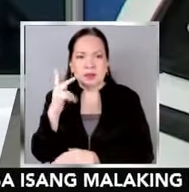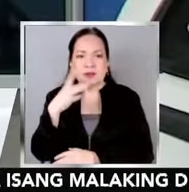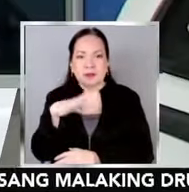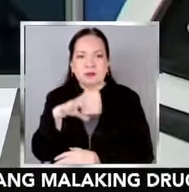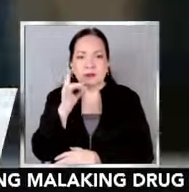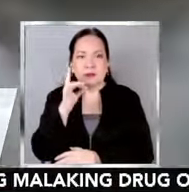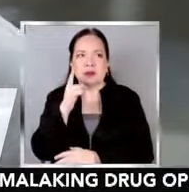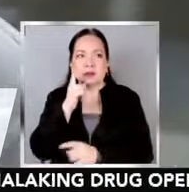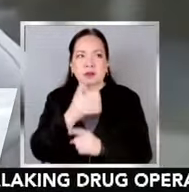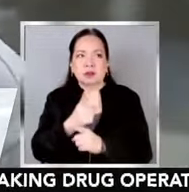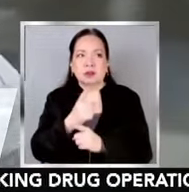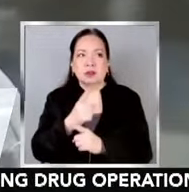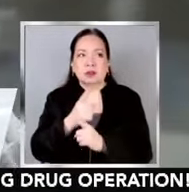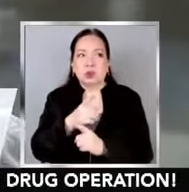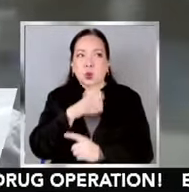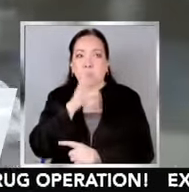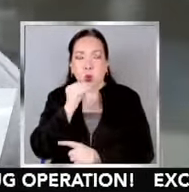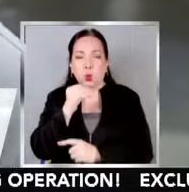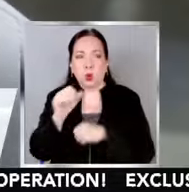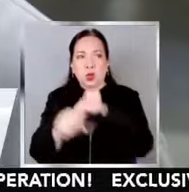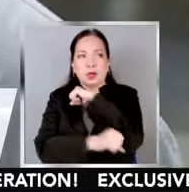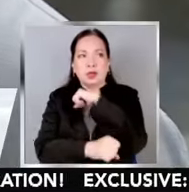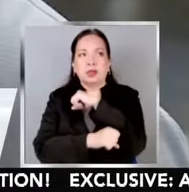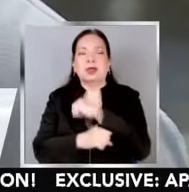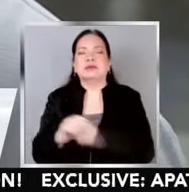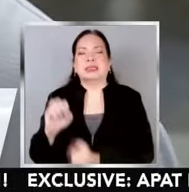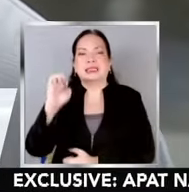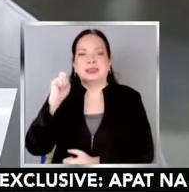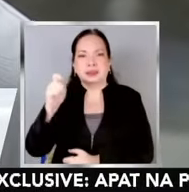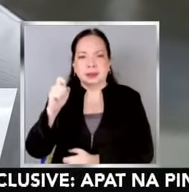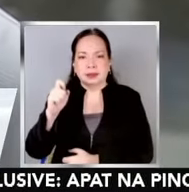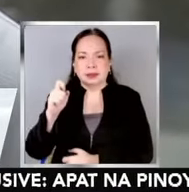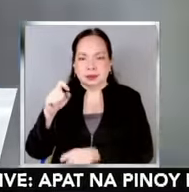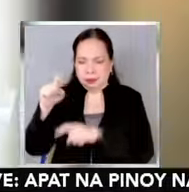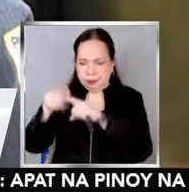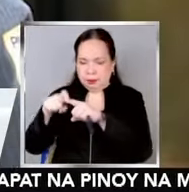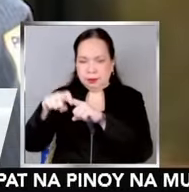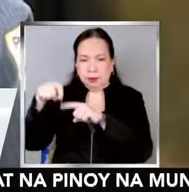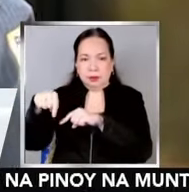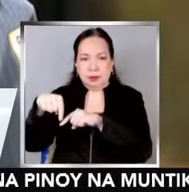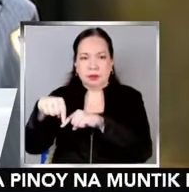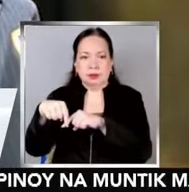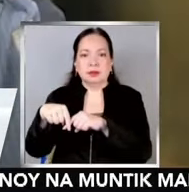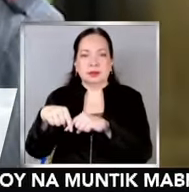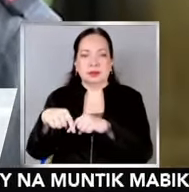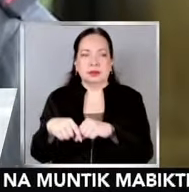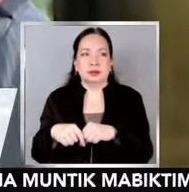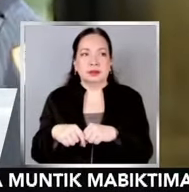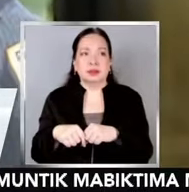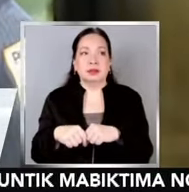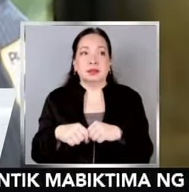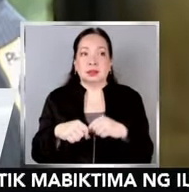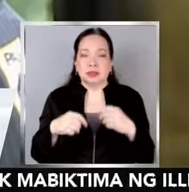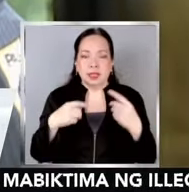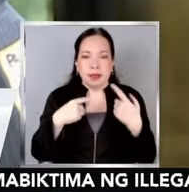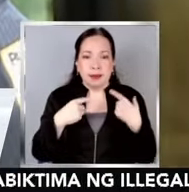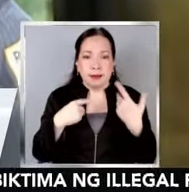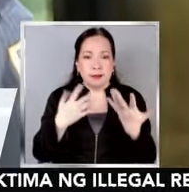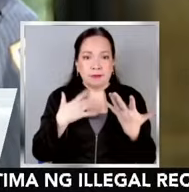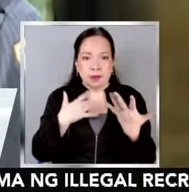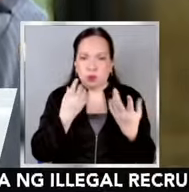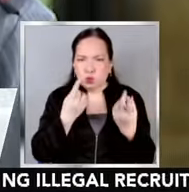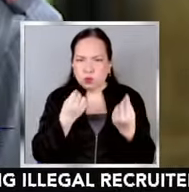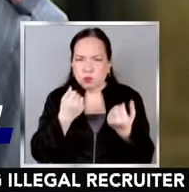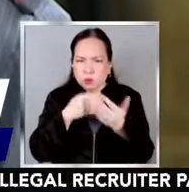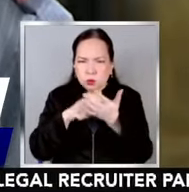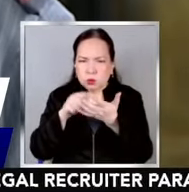ang mga kawatan. Dati namin borders yan, sir. Nakatira sa amin yan dati. Nag-conduct po ng follow-up operation yung ating UNCAR